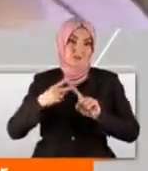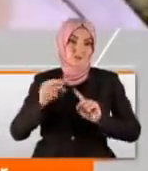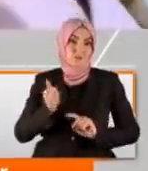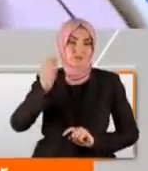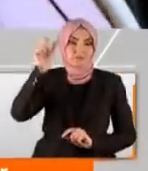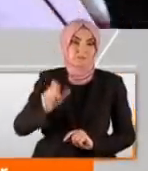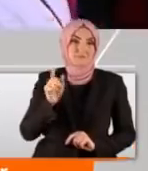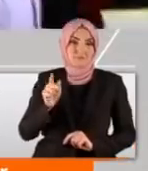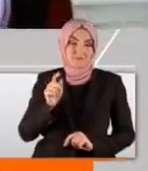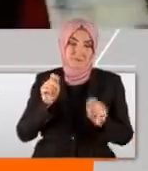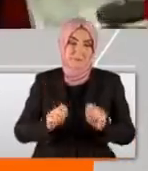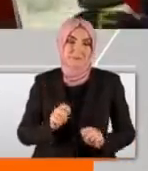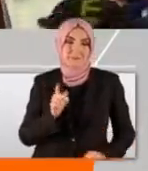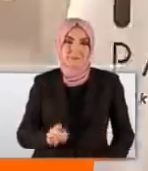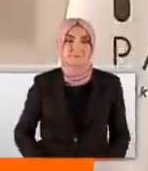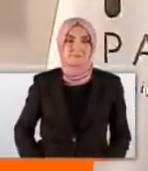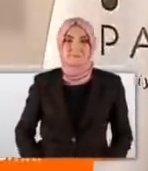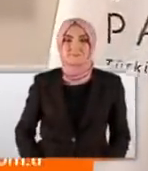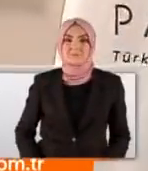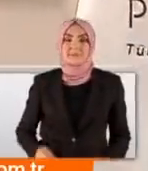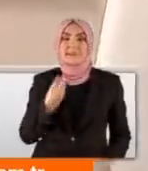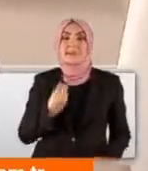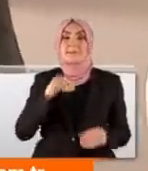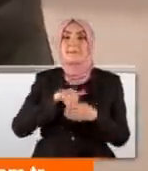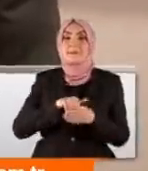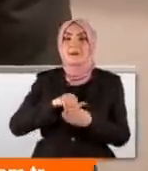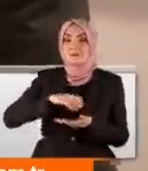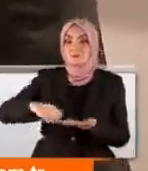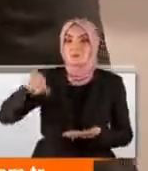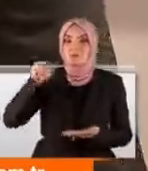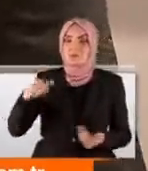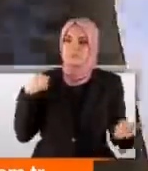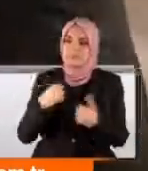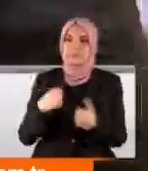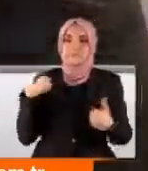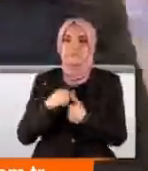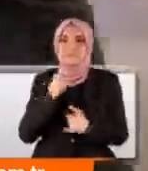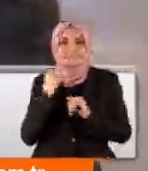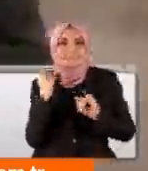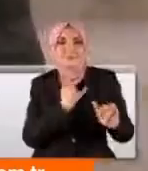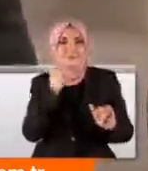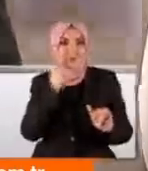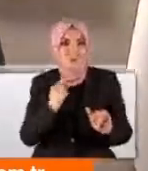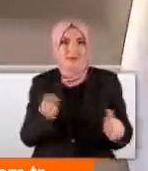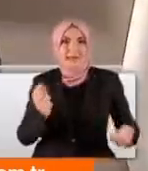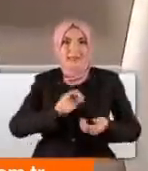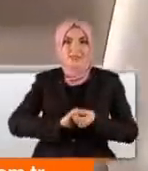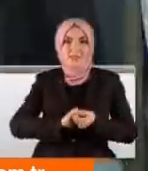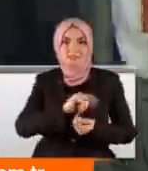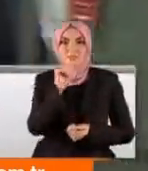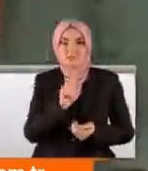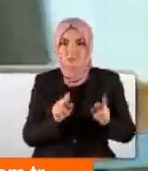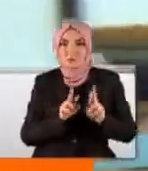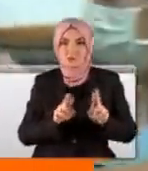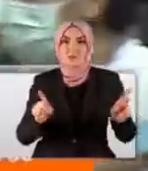gönlümüzden de Meral Akşener'in Cumhurbaşkanı olması geçiyor. İyi Parti cephesinden peş peşe gelen tepkilerin ittifaktaki çatlağı derinleştirmesinden